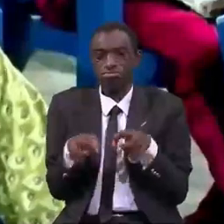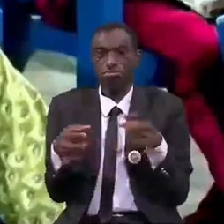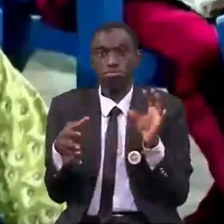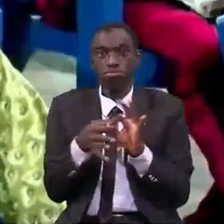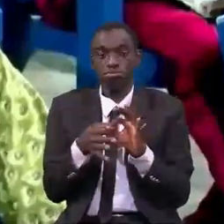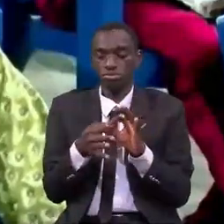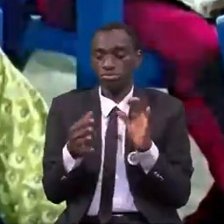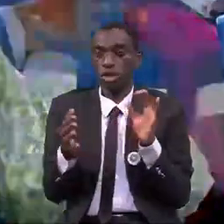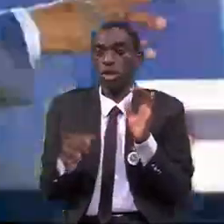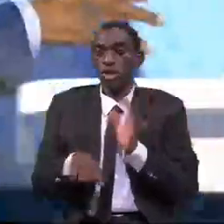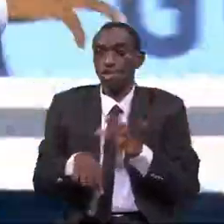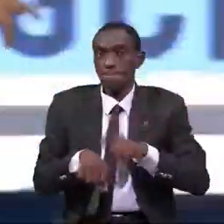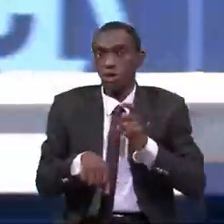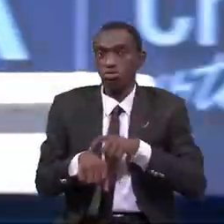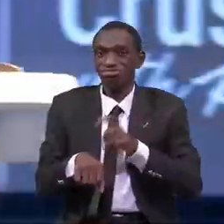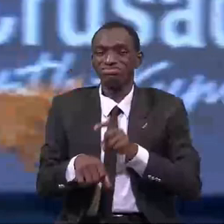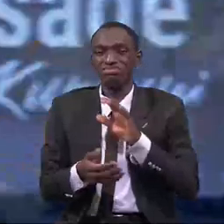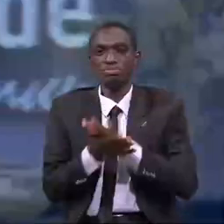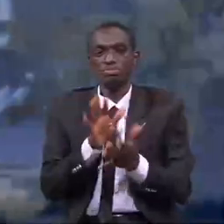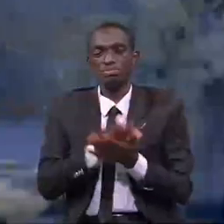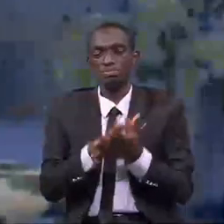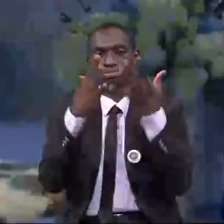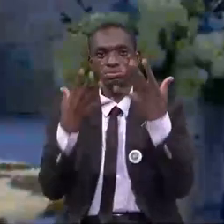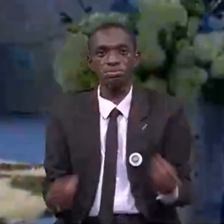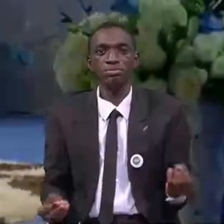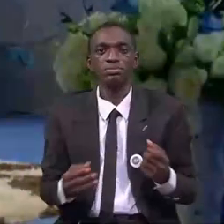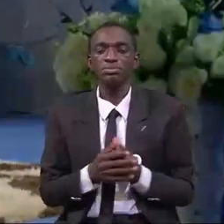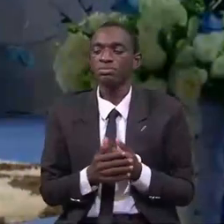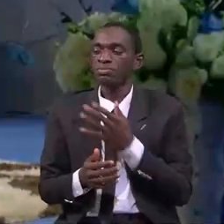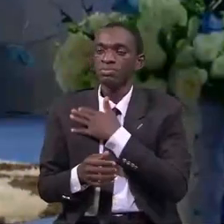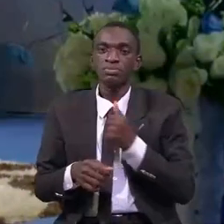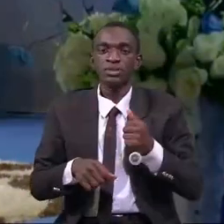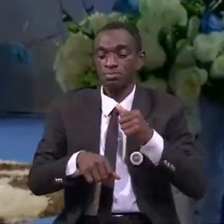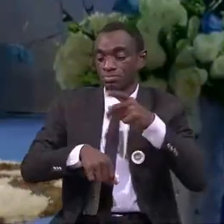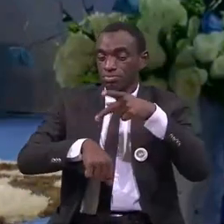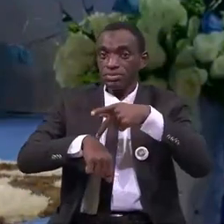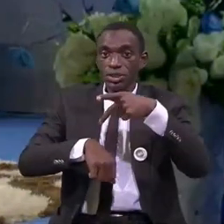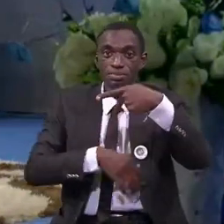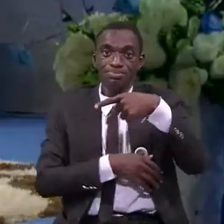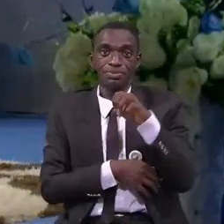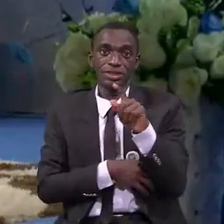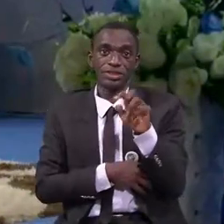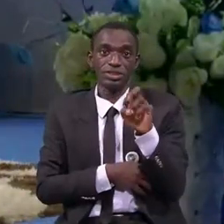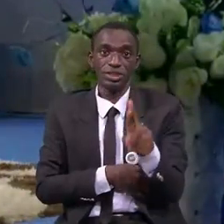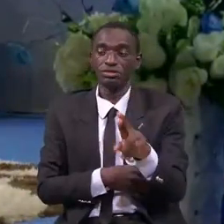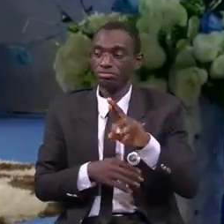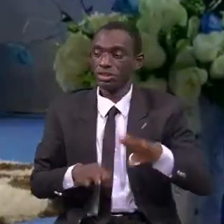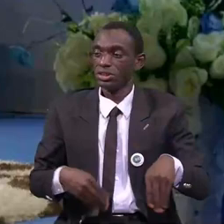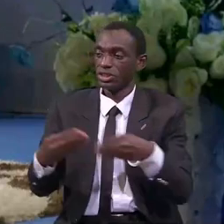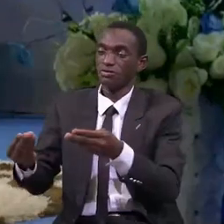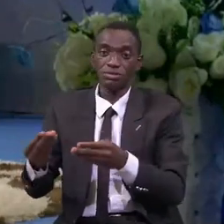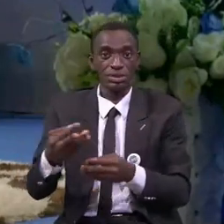niveau des jointur a disparu et Pierre lui a prêté une main force